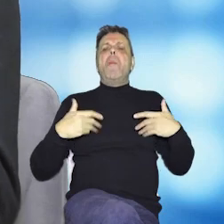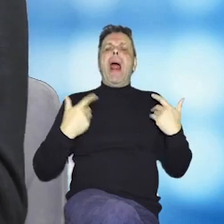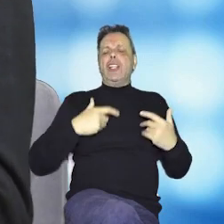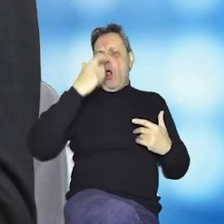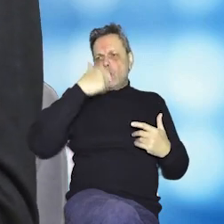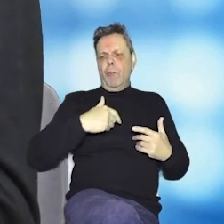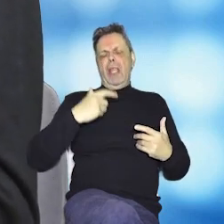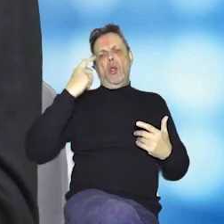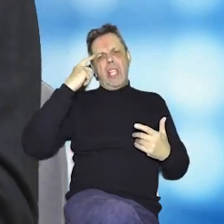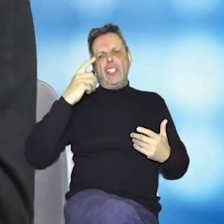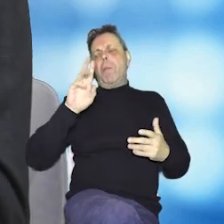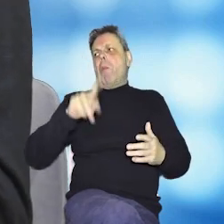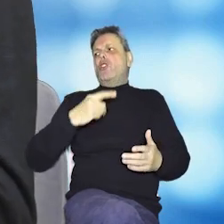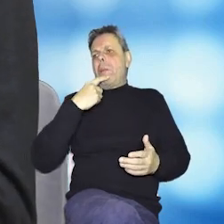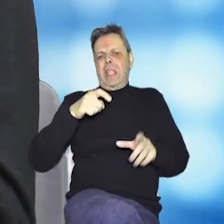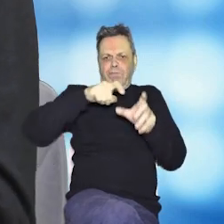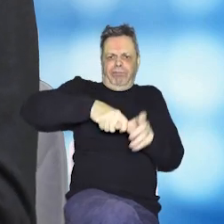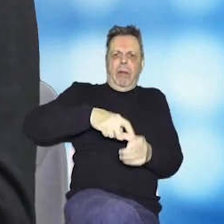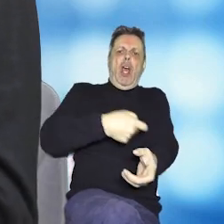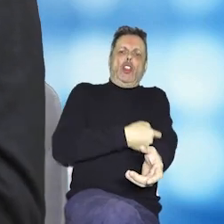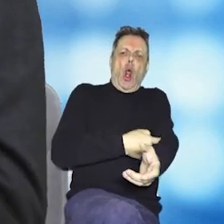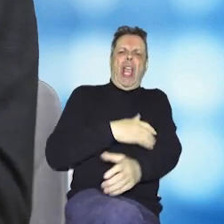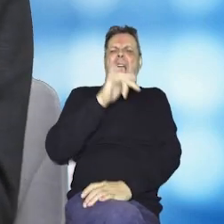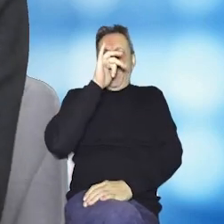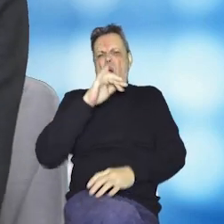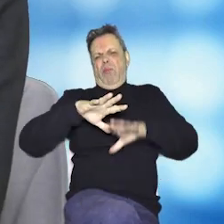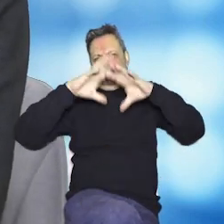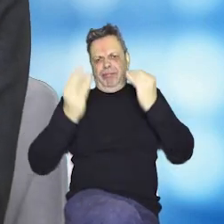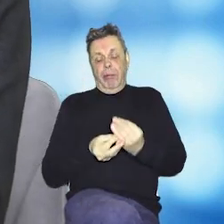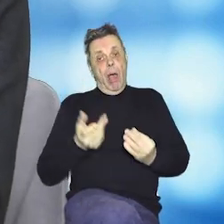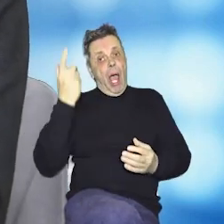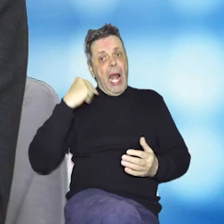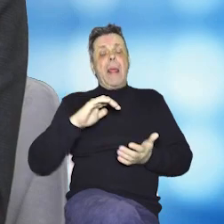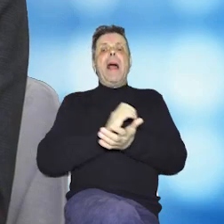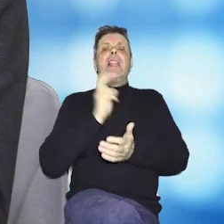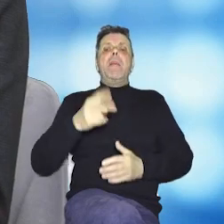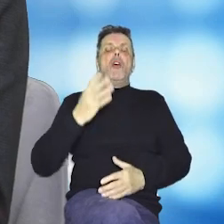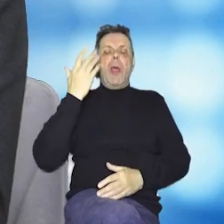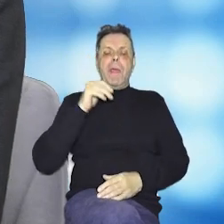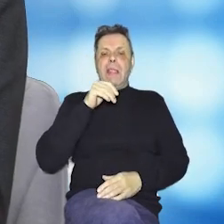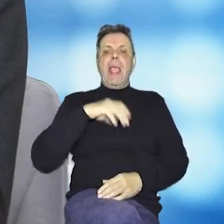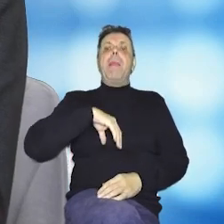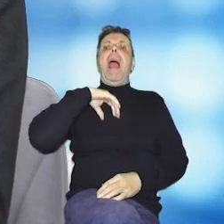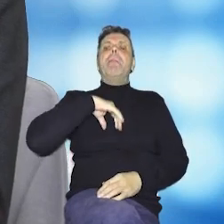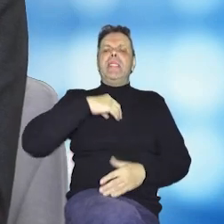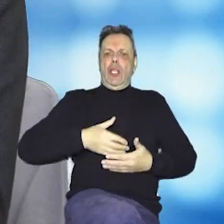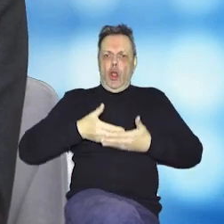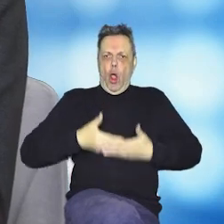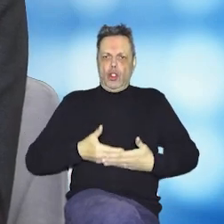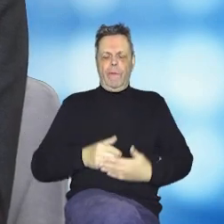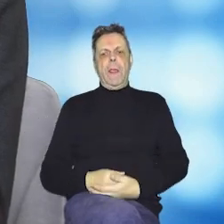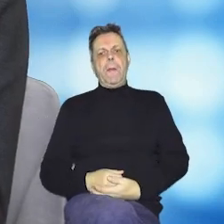osobe, to znači mogu biti i droga, alkohol i slično, ali nasilje mogu biti i na psihičkoj